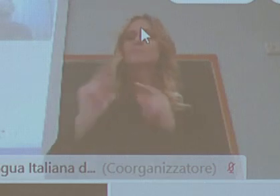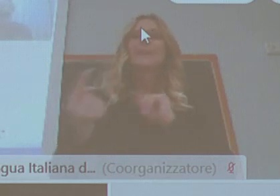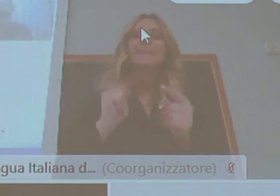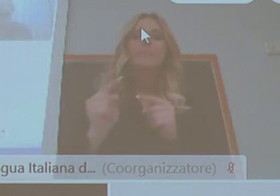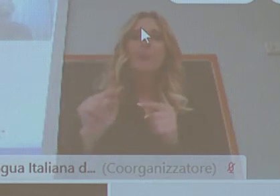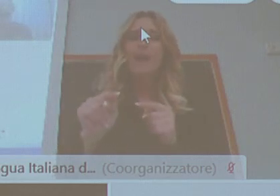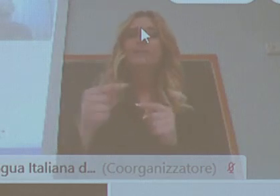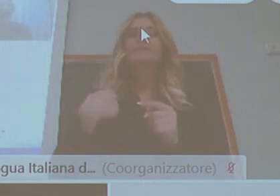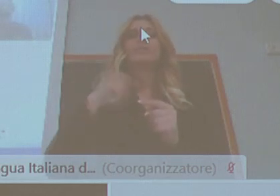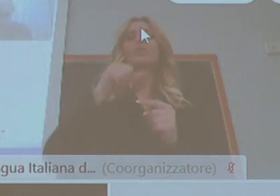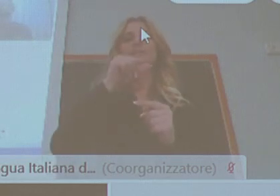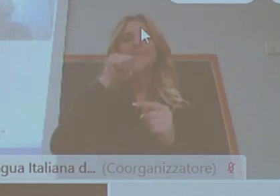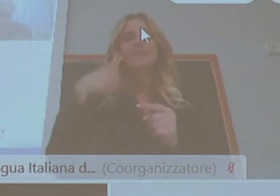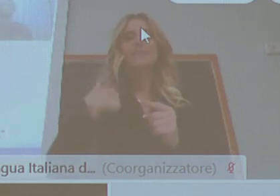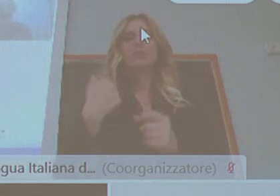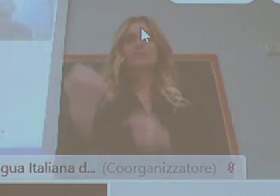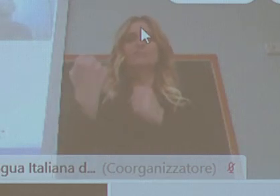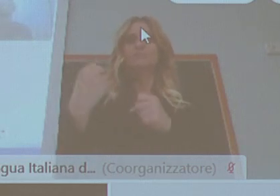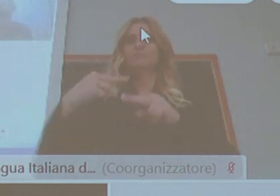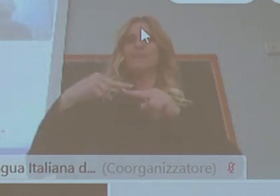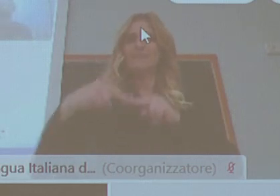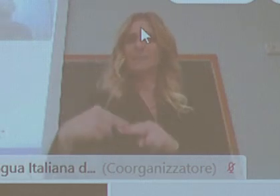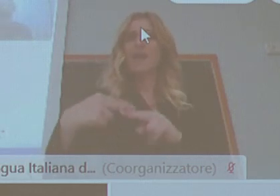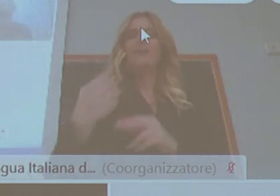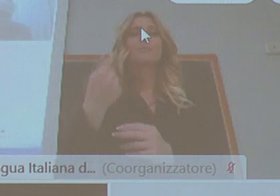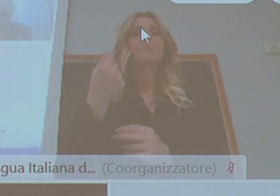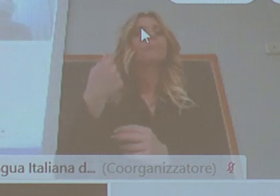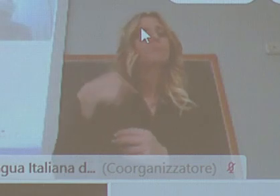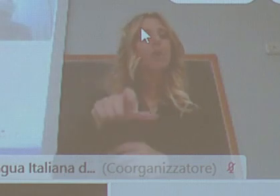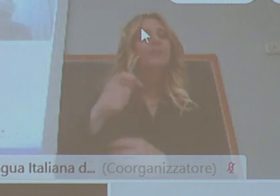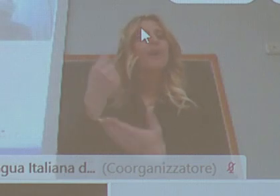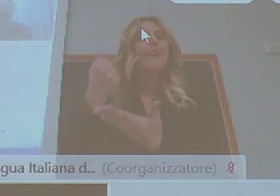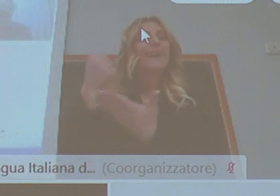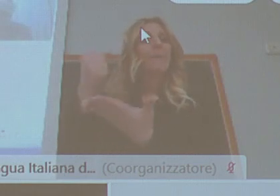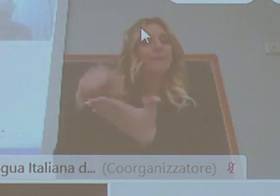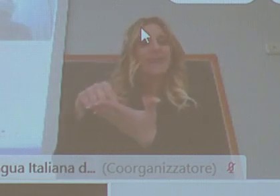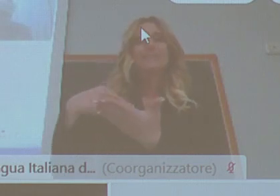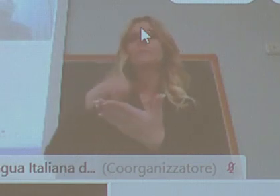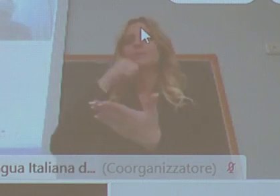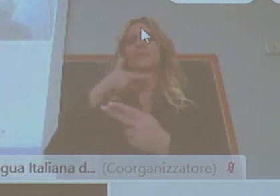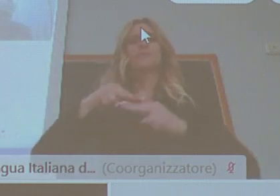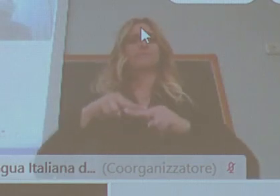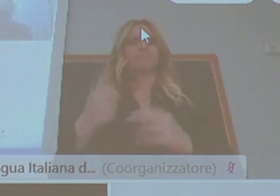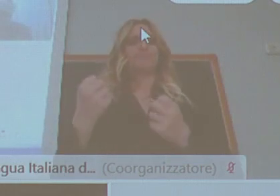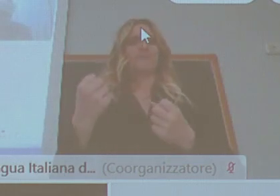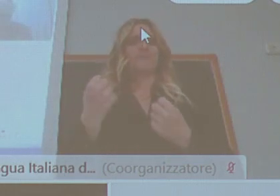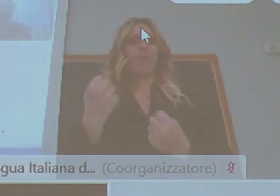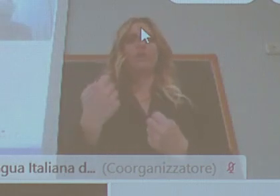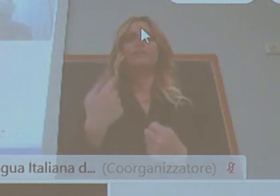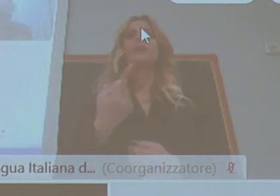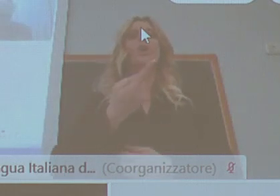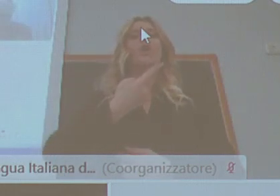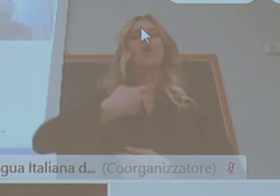come resistere alla bestia del capitalismo selvaggio. Quindi interpretiamo in questo momento noi il ruolo